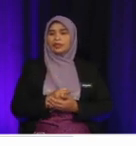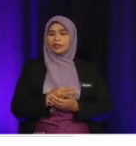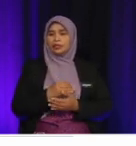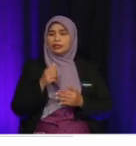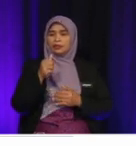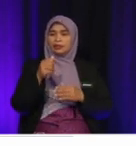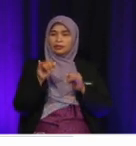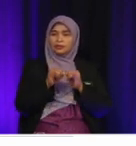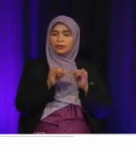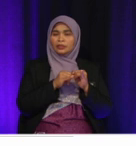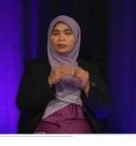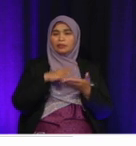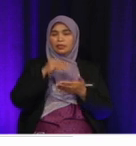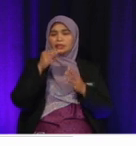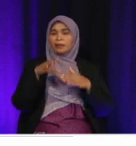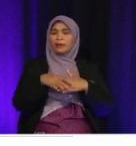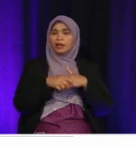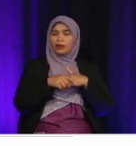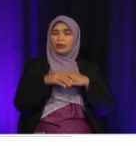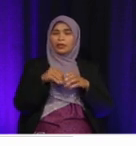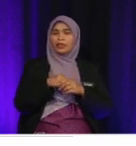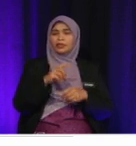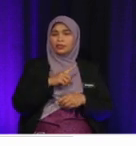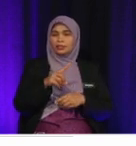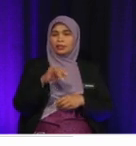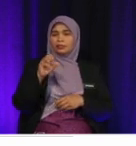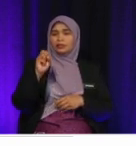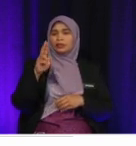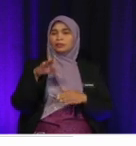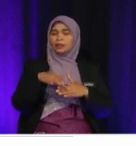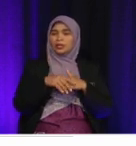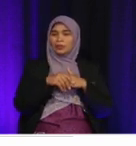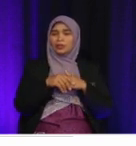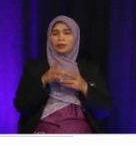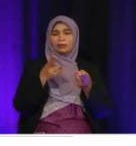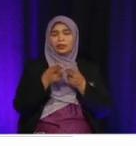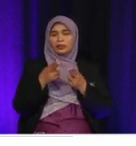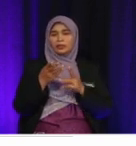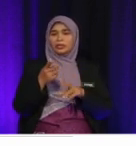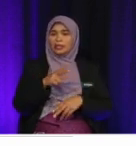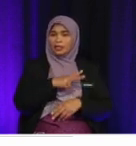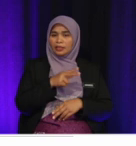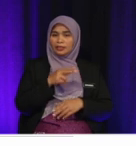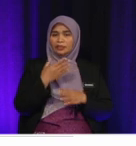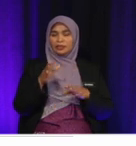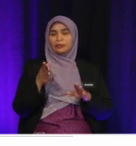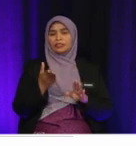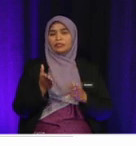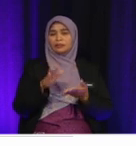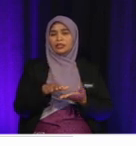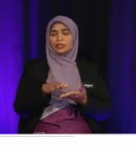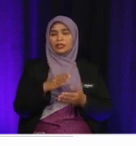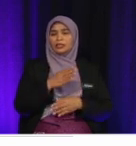juga mempelajari perkahwinan dalam Islam isu-isu perkahwinan pengurusan harta selepas kematian iaitu wasiat dan